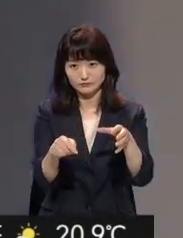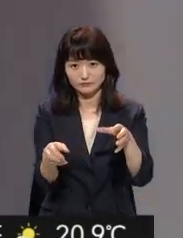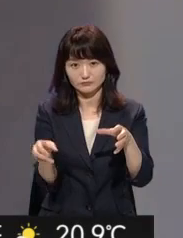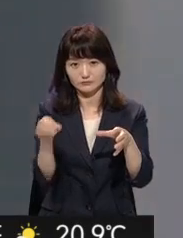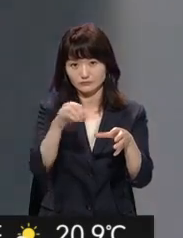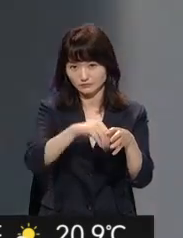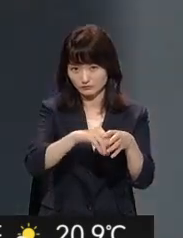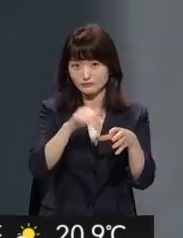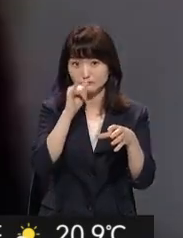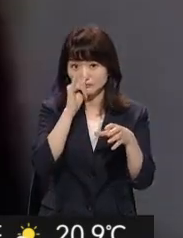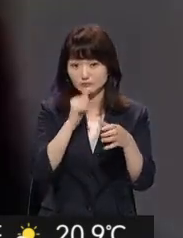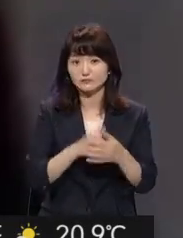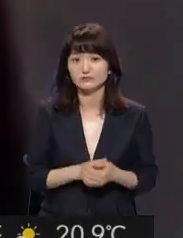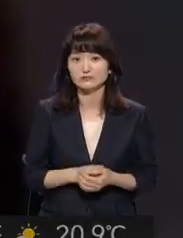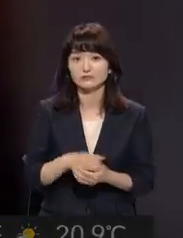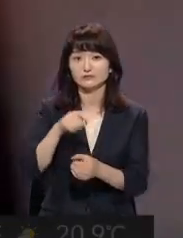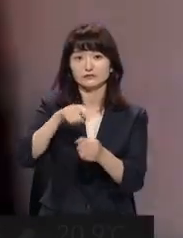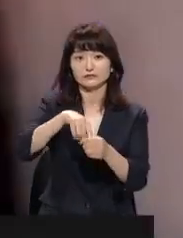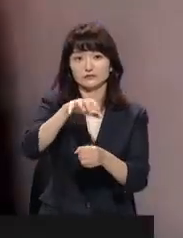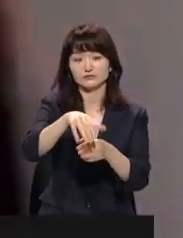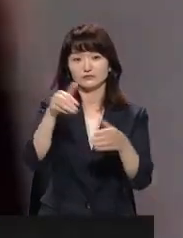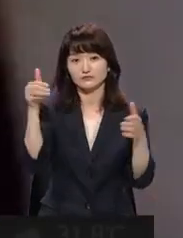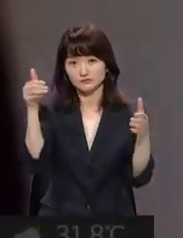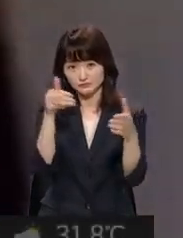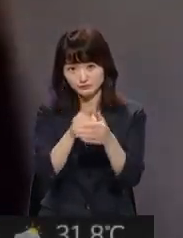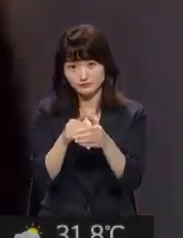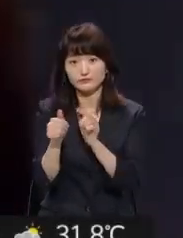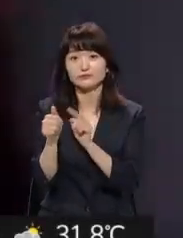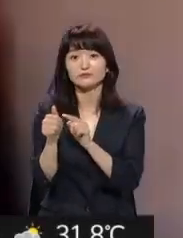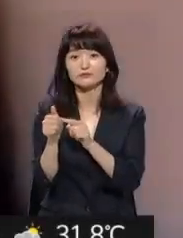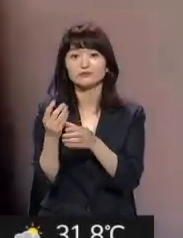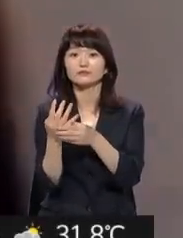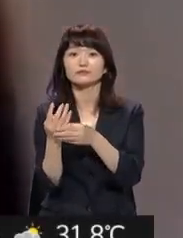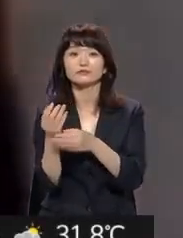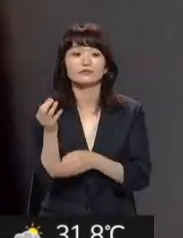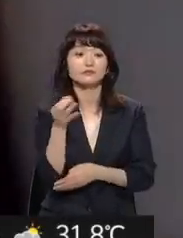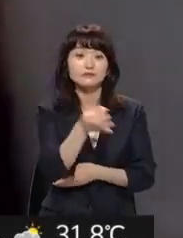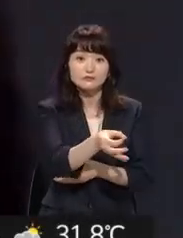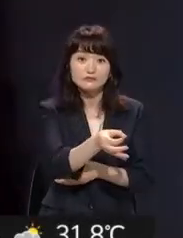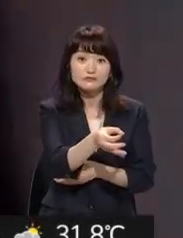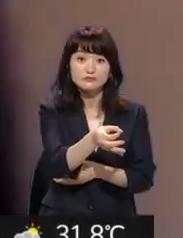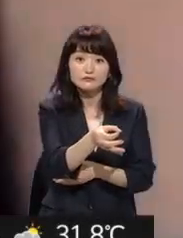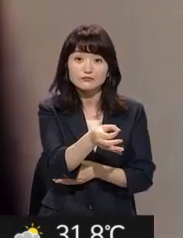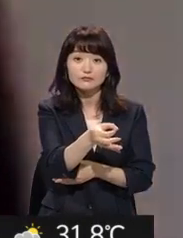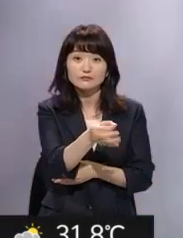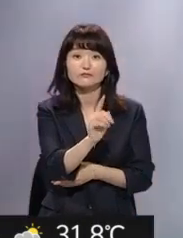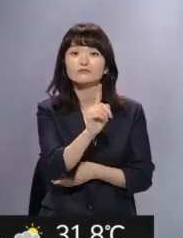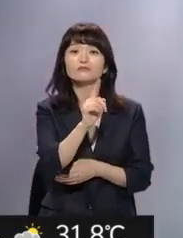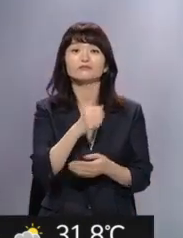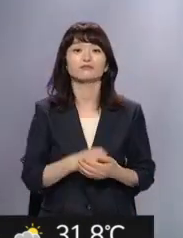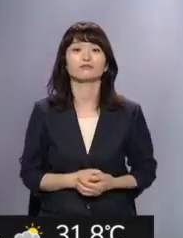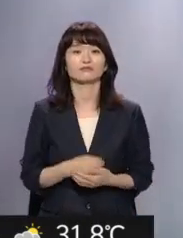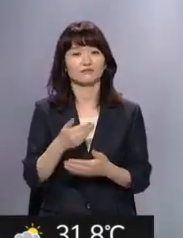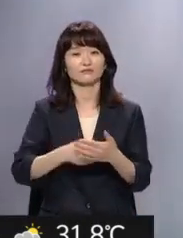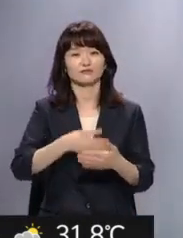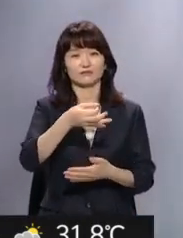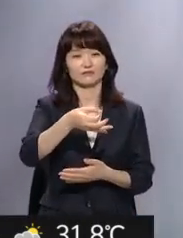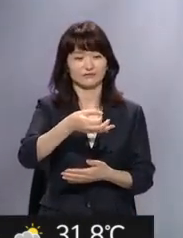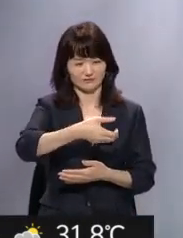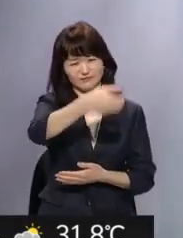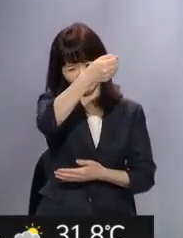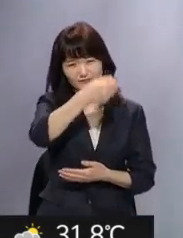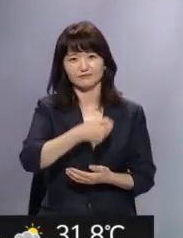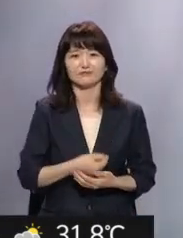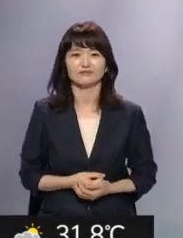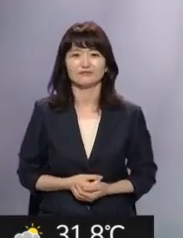있습니다. 자, 잠시 후 목적지에 다다르자 저 남성 현금을 딱 내고는 호탕하게 아이 기사님 잔돈